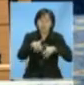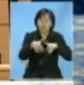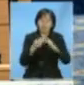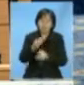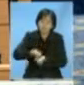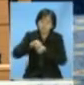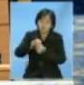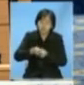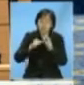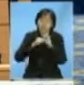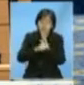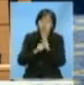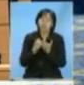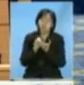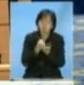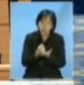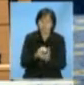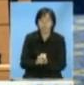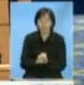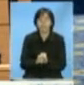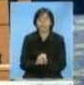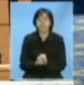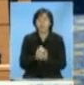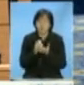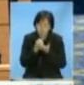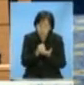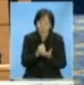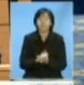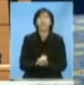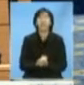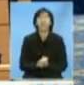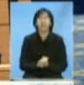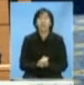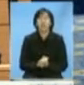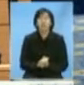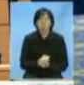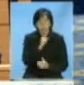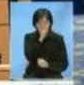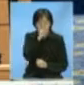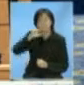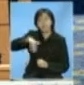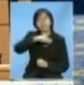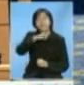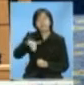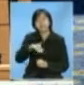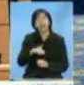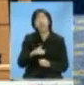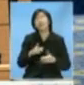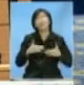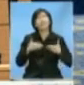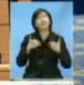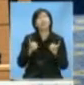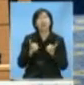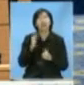าวเกษตรกรสักทีเถอะเพื่อเอาบุญนะครับและท่านทั้งหลายจะได้นอนตาหลับตายไปน